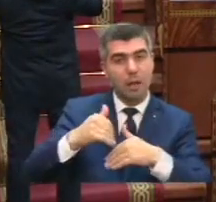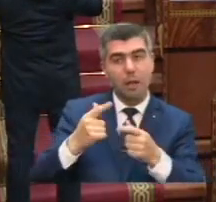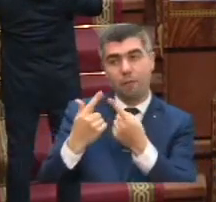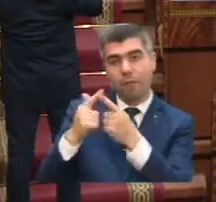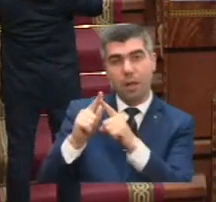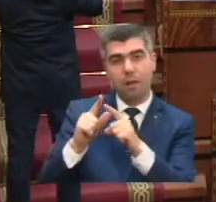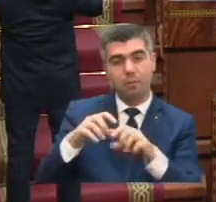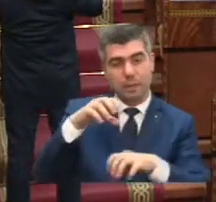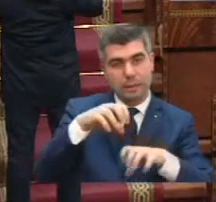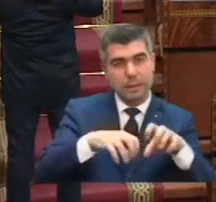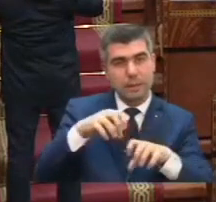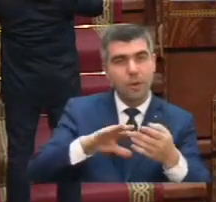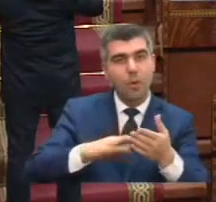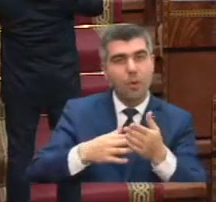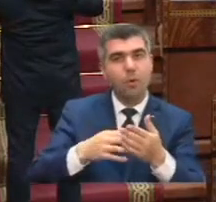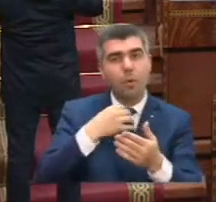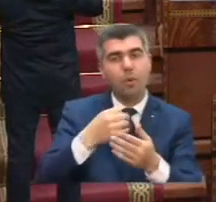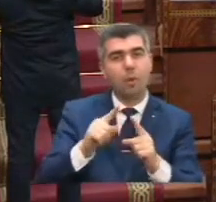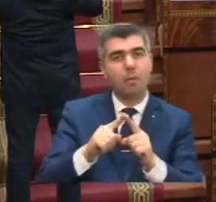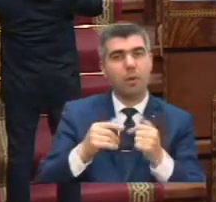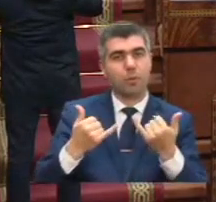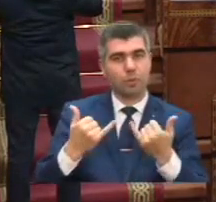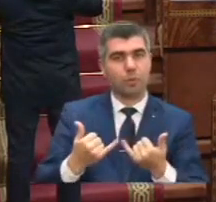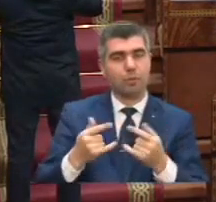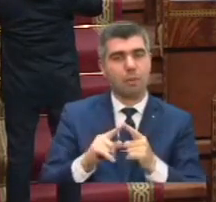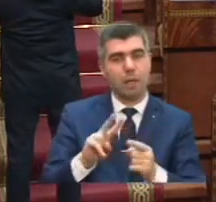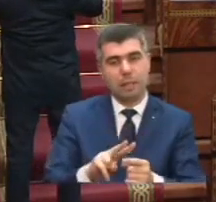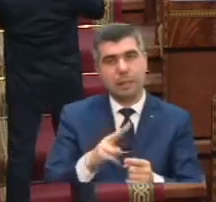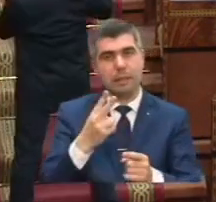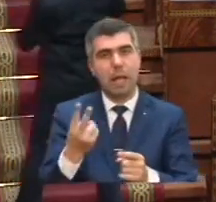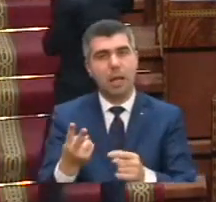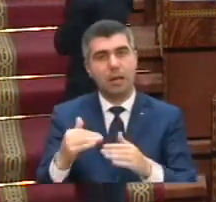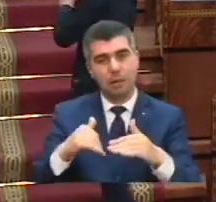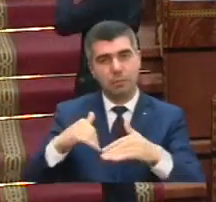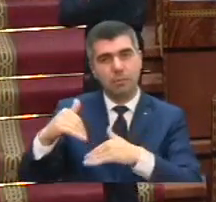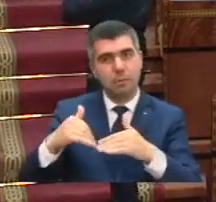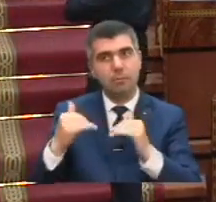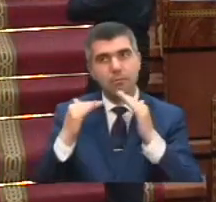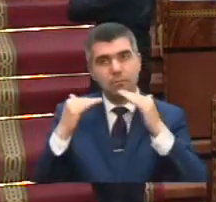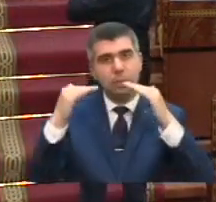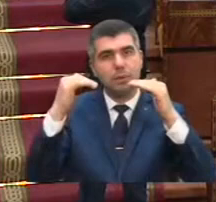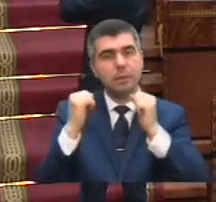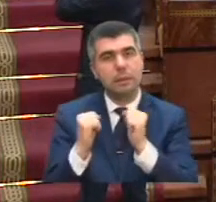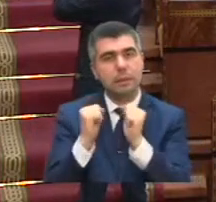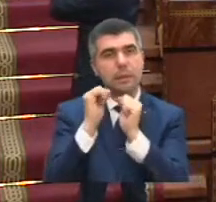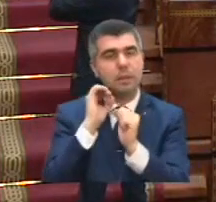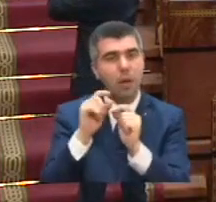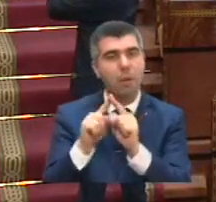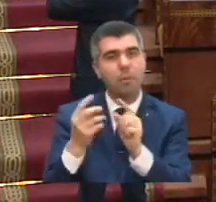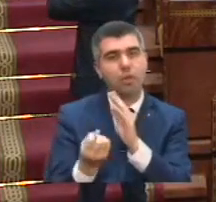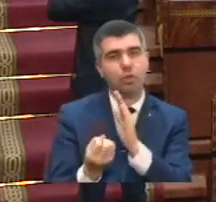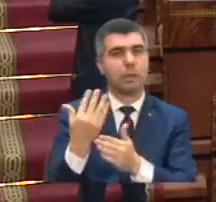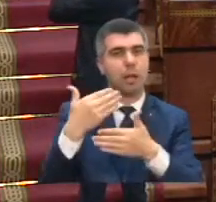وتدهورا كبيرا. لذا نطلب منكم السيد الوزير تثنية هذا المقطع الحيوي وإقامة قنطرة على واد سابو بمعايير حديثة تحقيقا